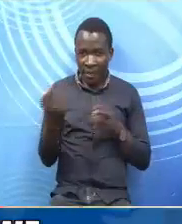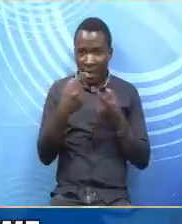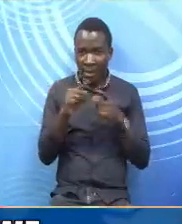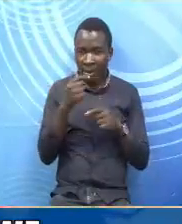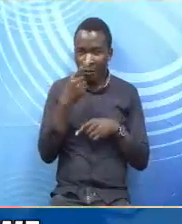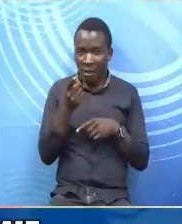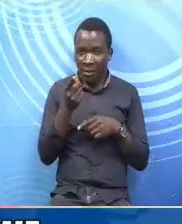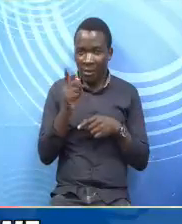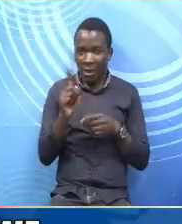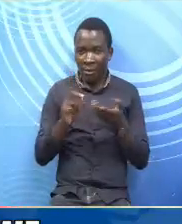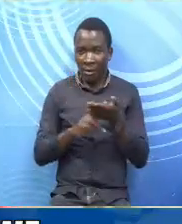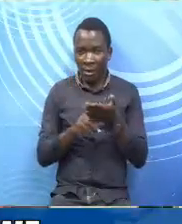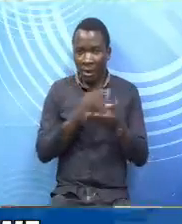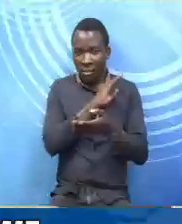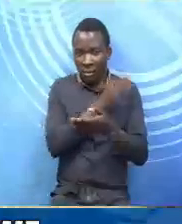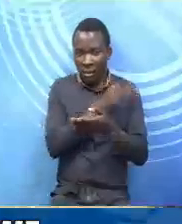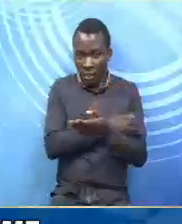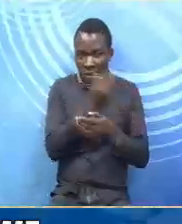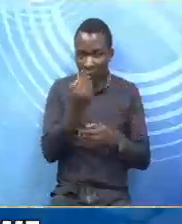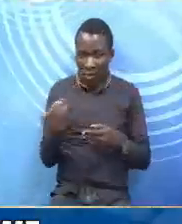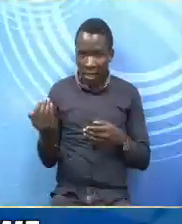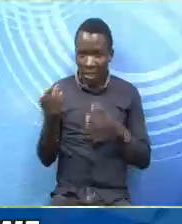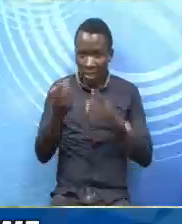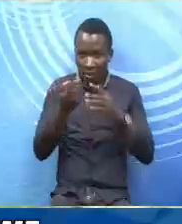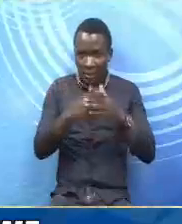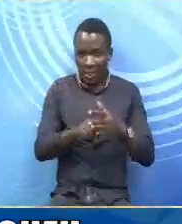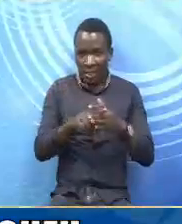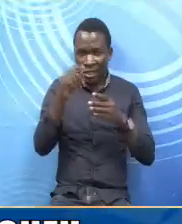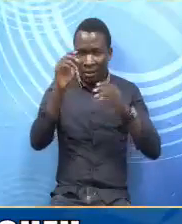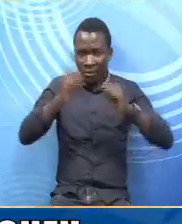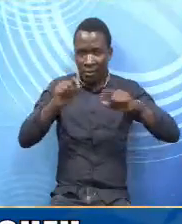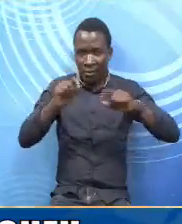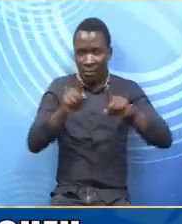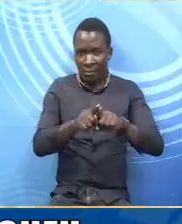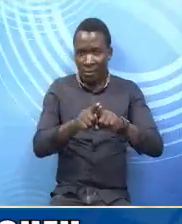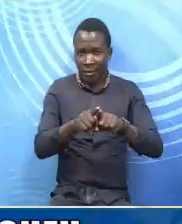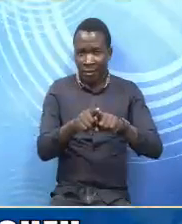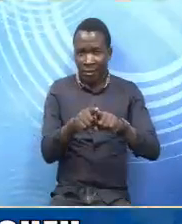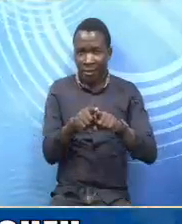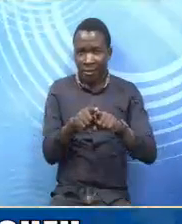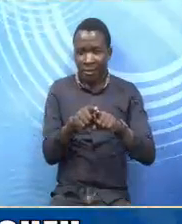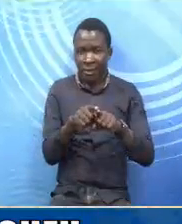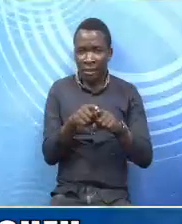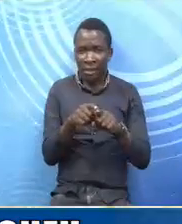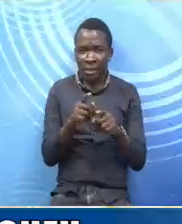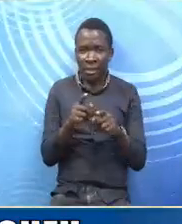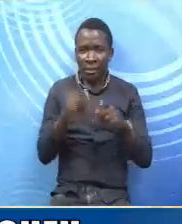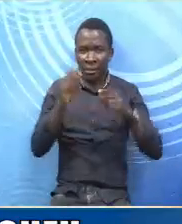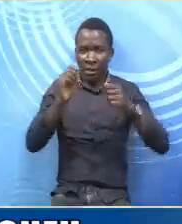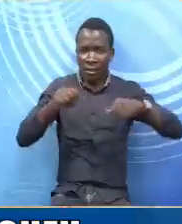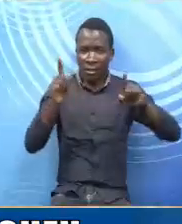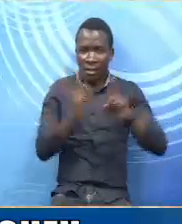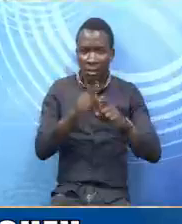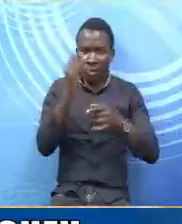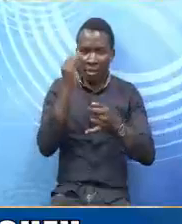ko ngo nambaraga yakoresheje ngahubwo uyu mwana yamushotoye ndetse ngo bari babyumvikanye n'ubundi twumvikanye naho rero arangije